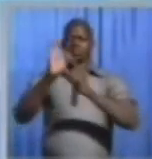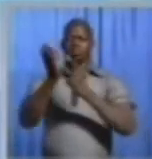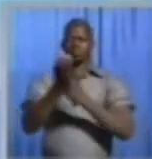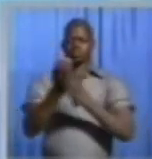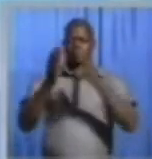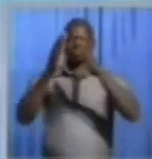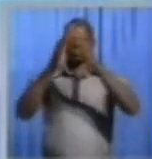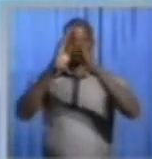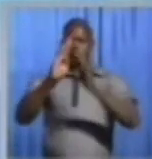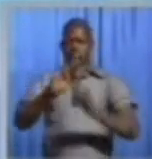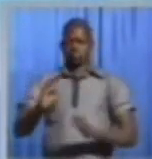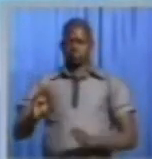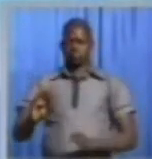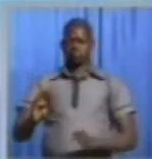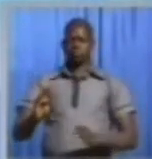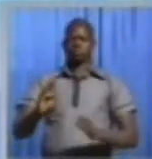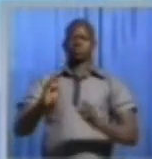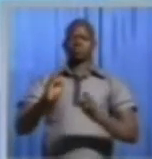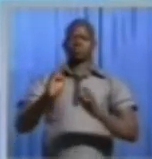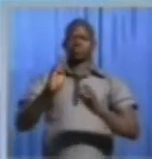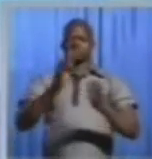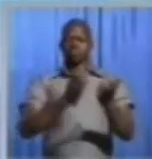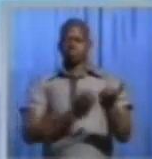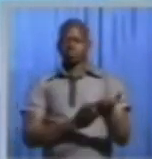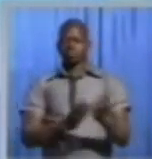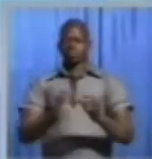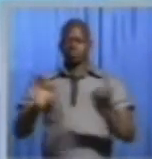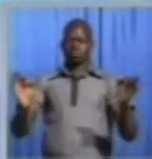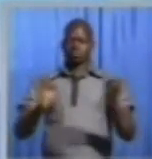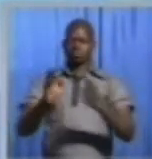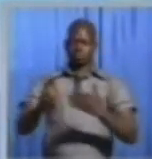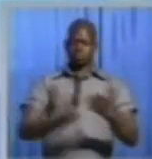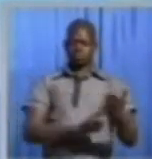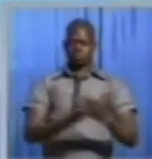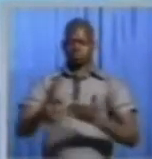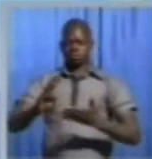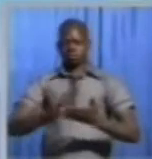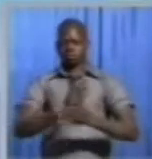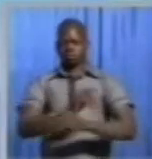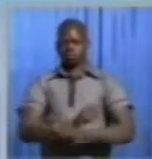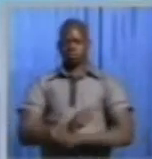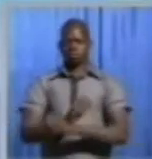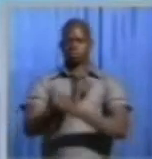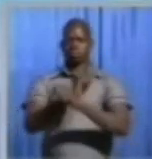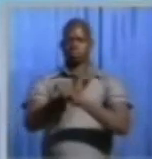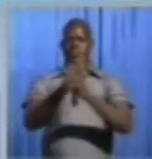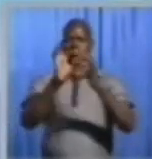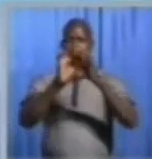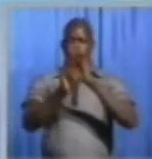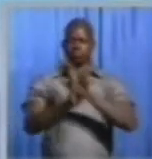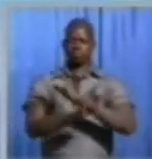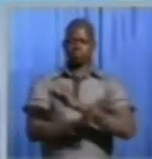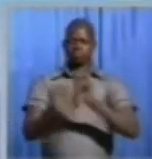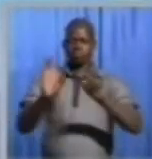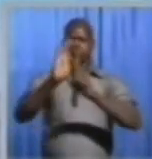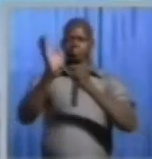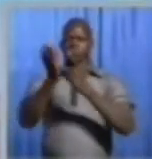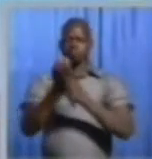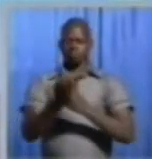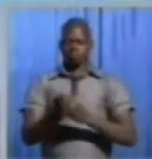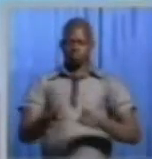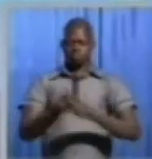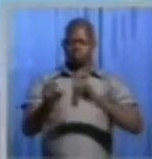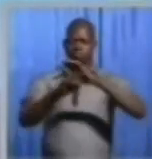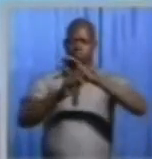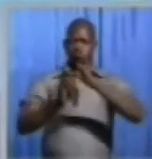ville de Sia, le Festico, attendez festival de danse et de musique traditionnelle de Kolsama, la culture comme socle de